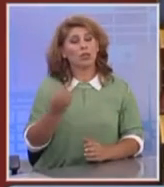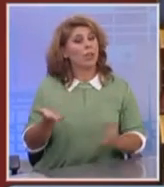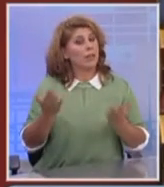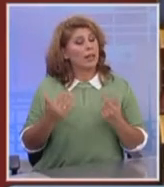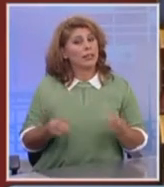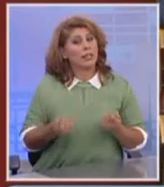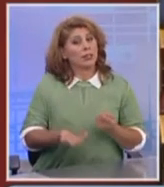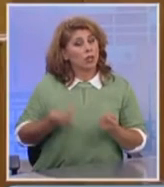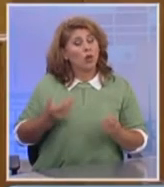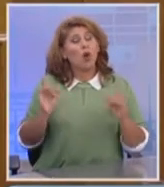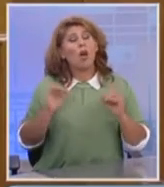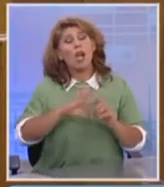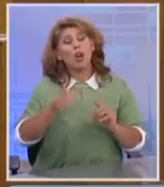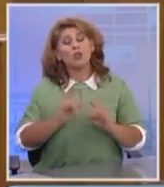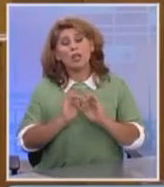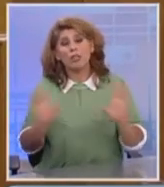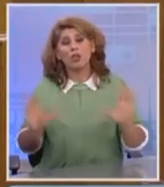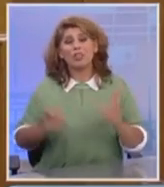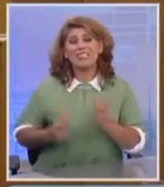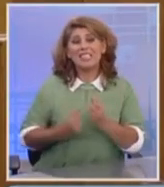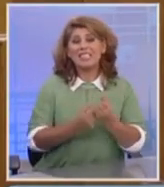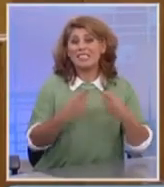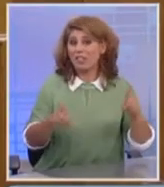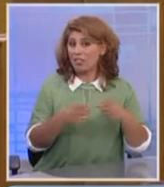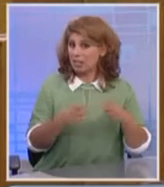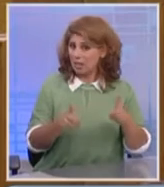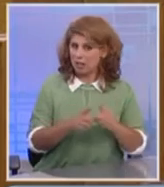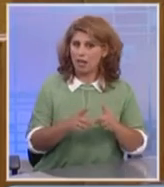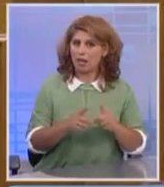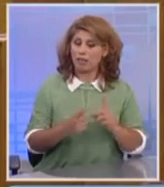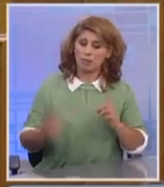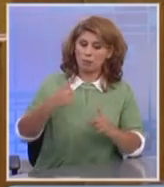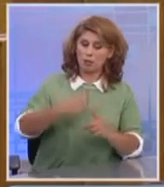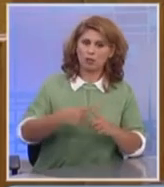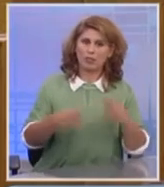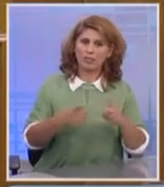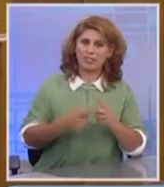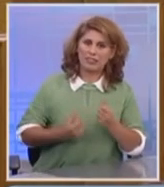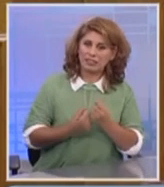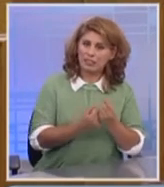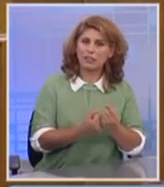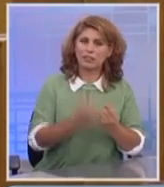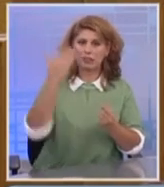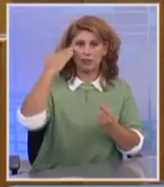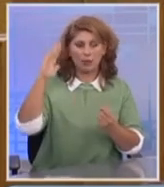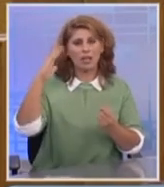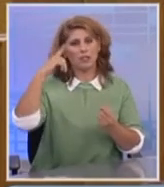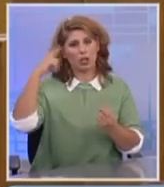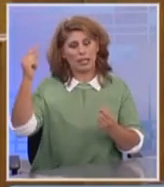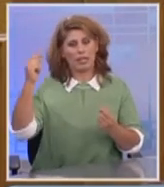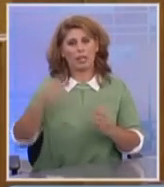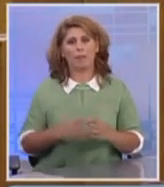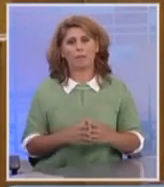υλοποιήσει έγκαιρεως καθόλου την ενισχυτική διδασκαλία και την πρόσθετη διδακτική στήριξη σε γυμνάσια και